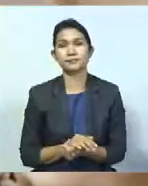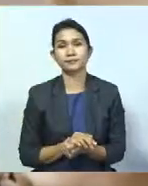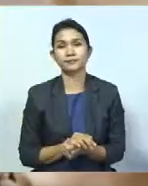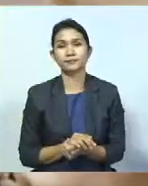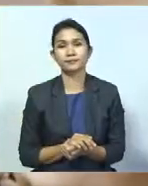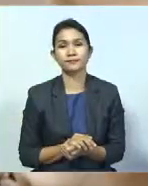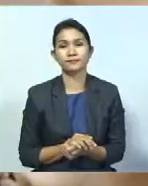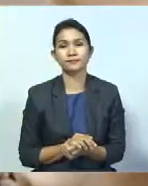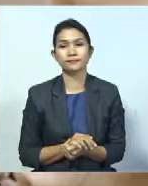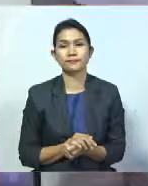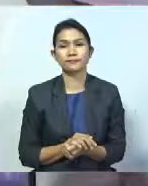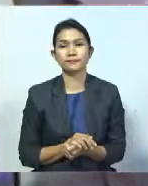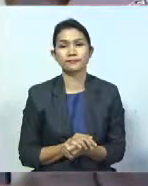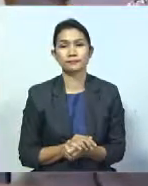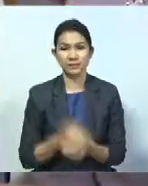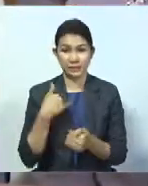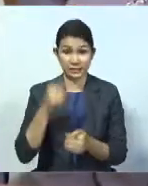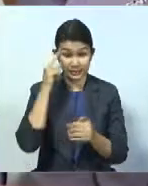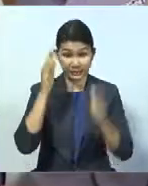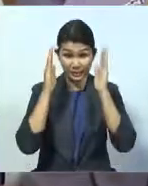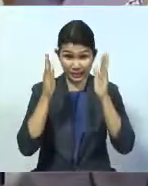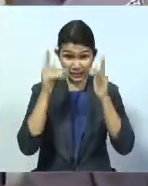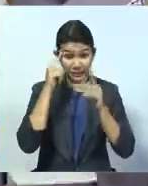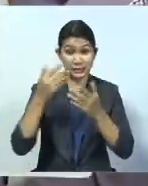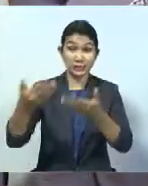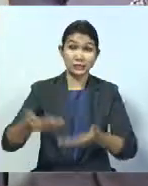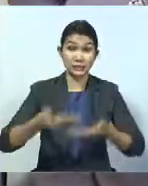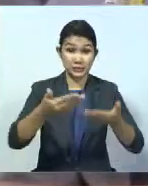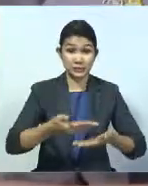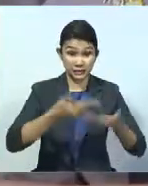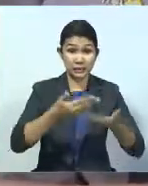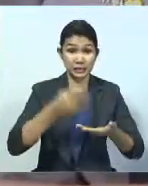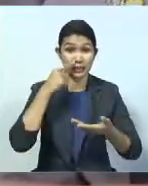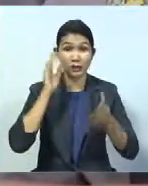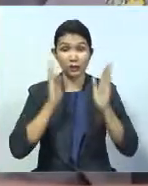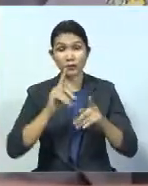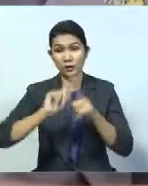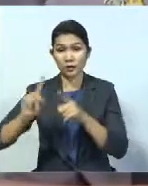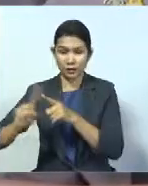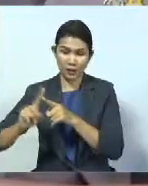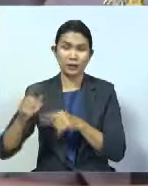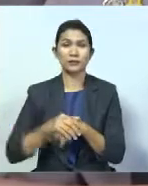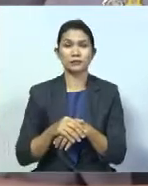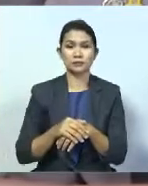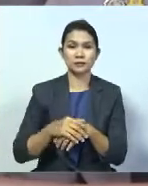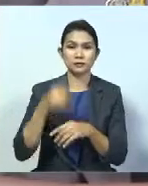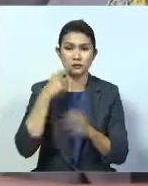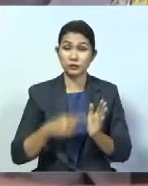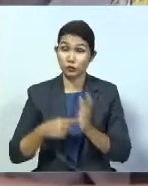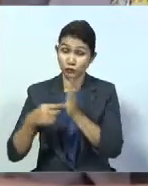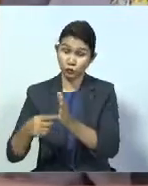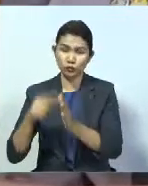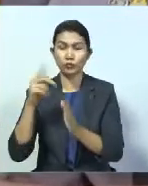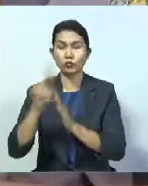ค่ะ ตั้งใจจะเชิญเพื่อนฝ่ายที่เป็นญาติหลายคนรวมทั้งในพรรคเนี่ยเสนอเป็นกฎหมาย